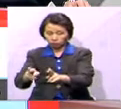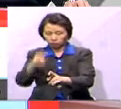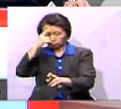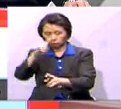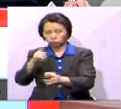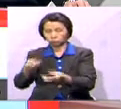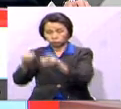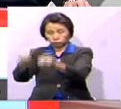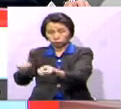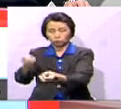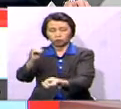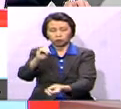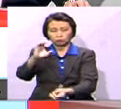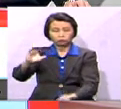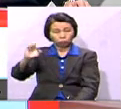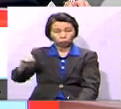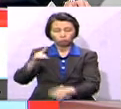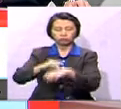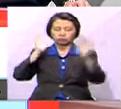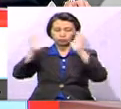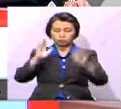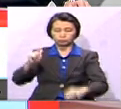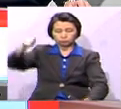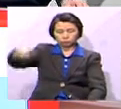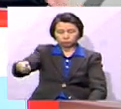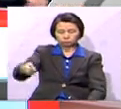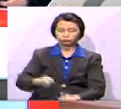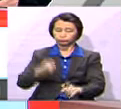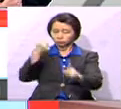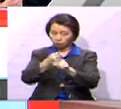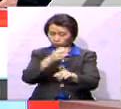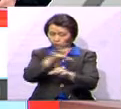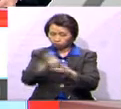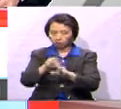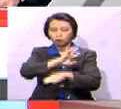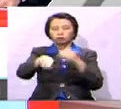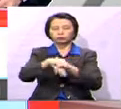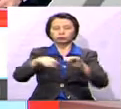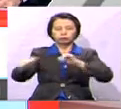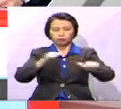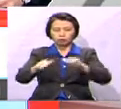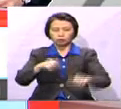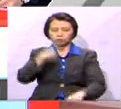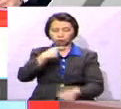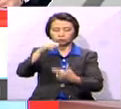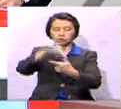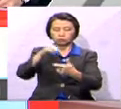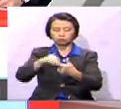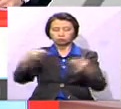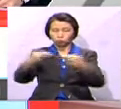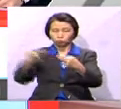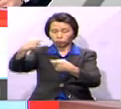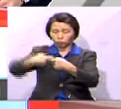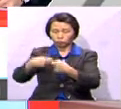melancarkan tawaran syiling permulaan ICO di Malaysia esok. Arahan ini merangkumi semua aktiviti yang dinyatakan atau berhubung kait